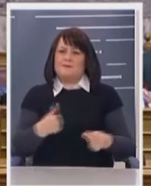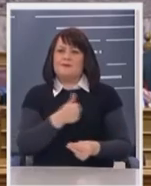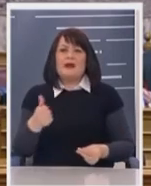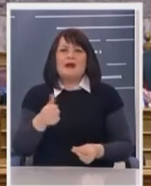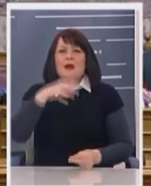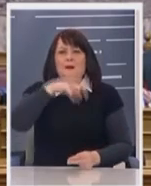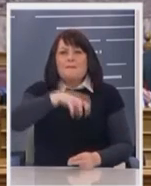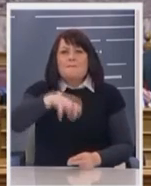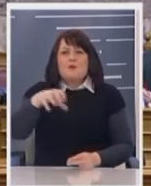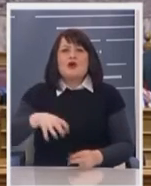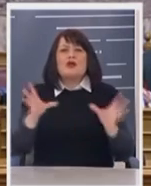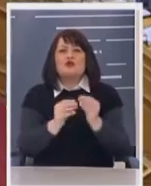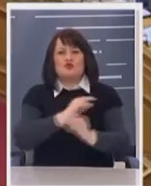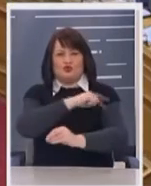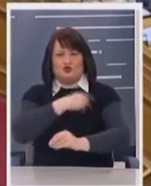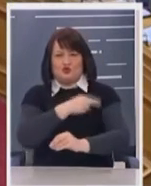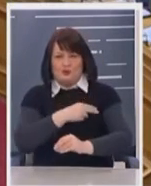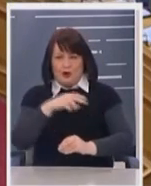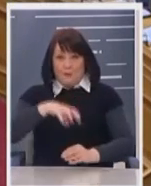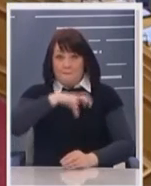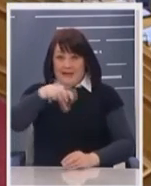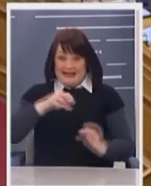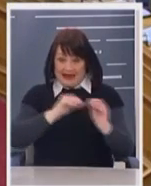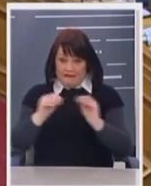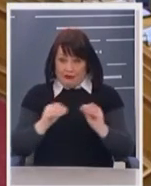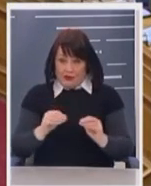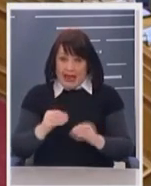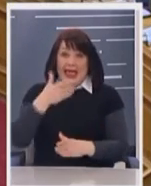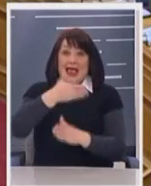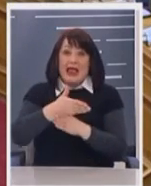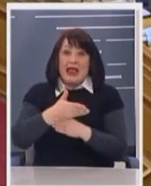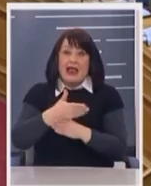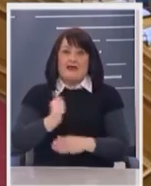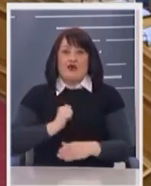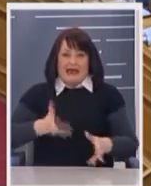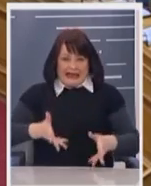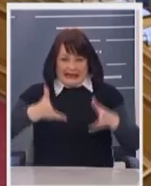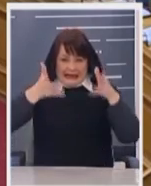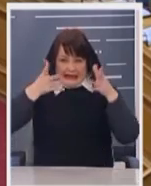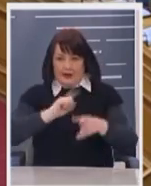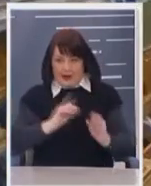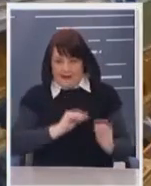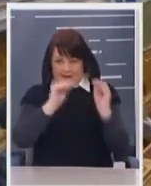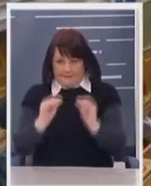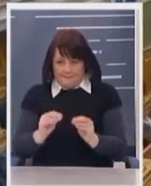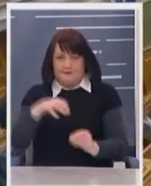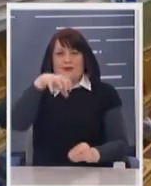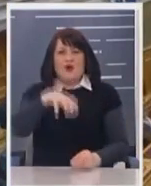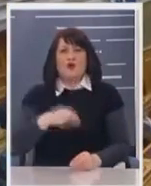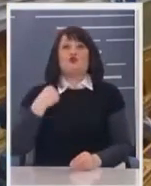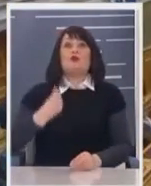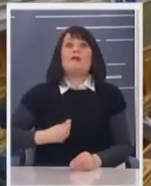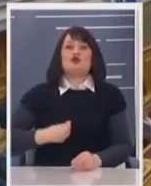υφιστάμενων μονάδων της πρωτοβάθμιας φροντίδας υγείας από ενοικιαζόμενα ιδιωτικά κτίρια σε χώρους του ευρύτερου